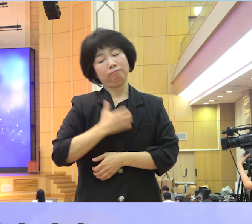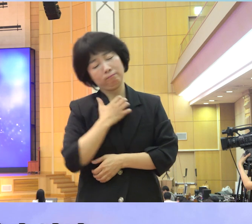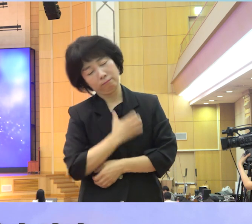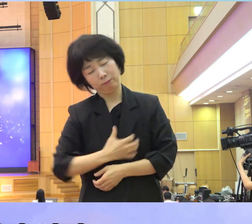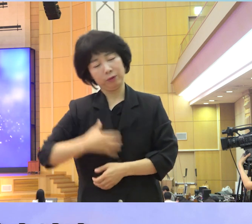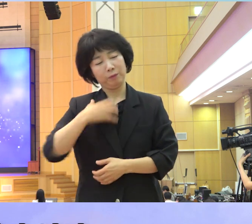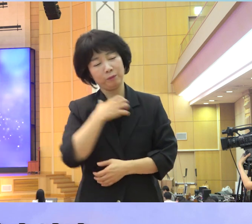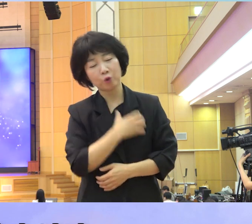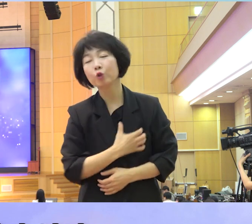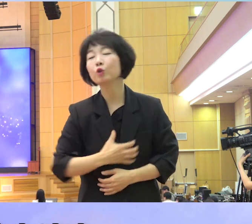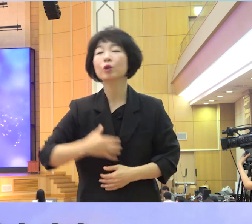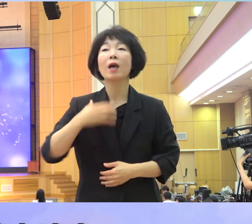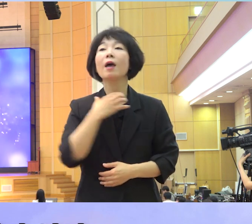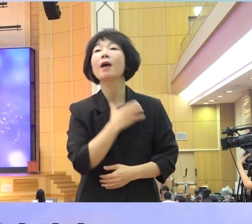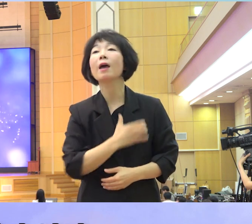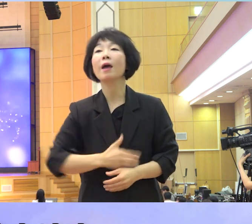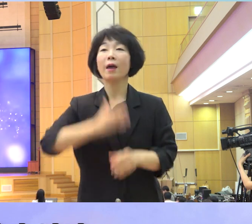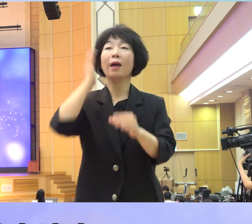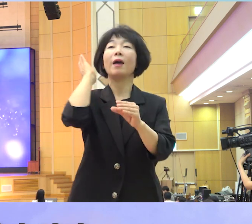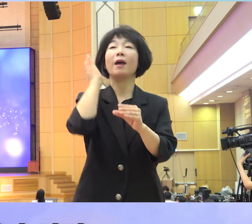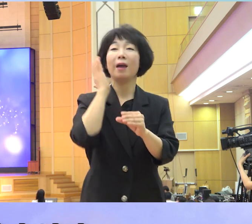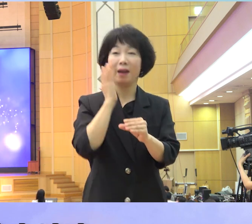고통과 슬픔